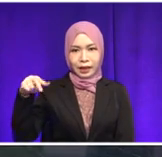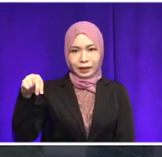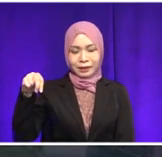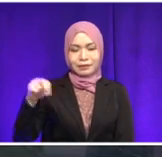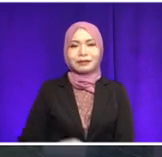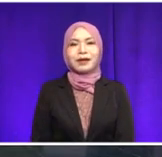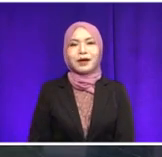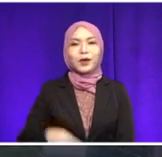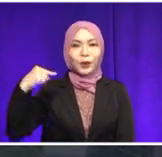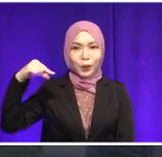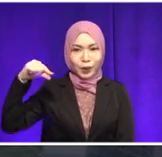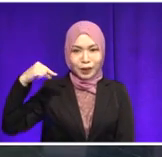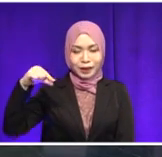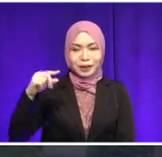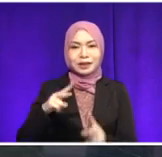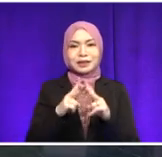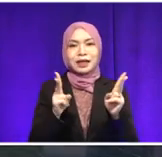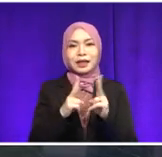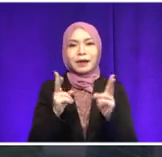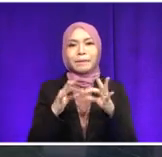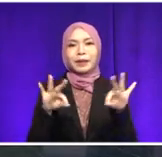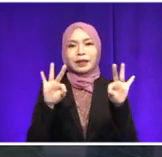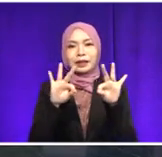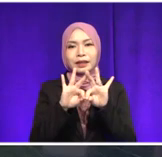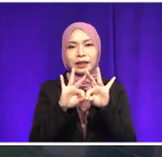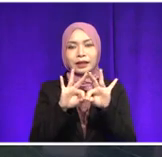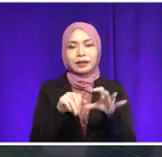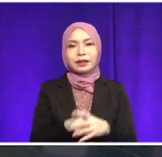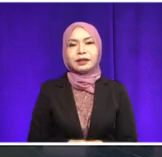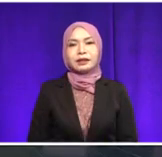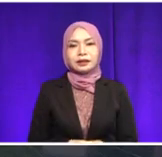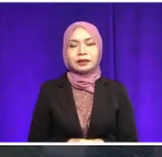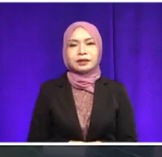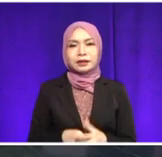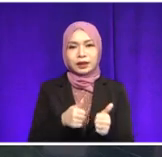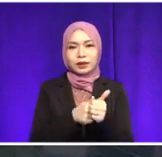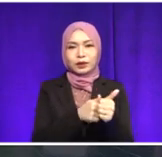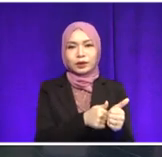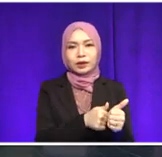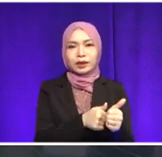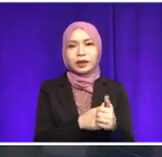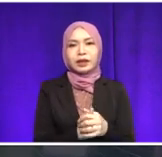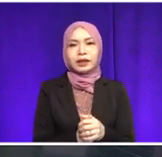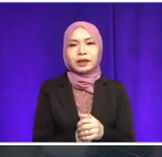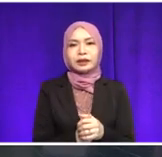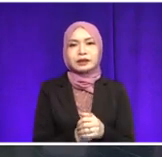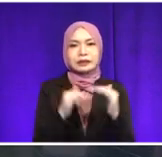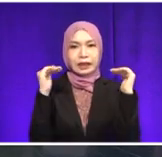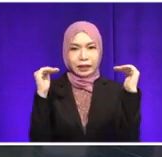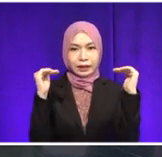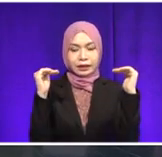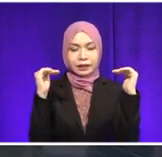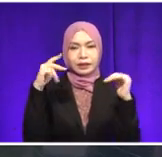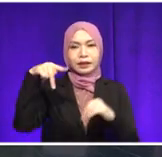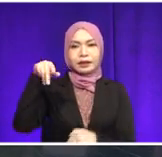kita hasilkan mematuhi piawaian ataupun tidak sop pihak semestinya